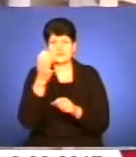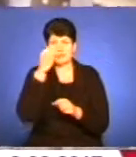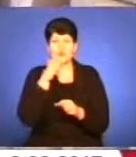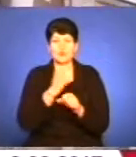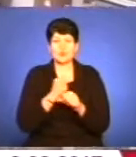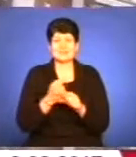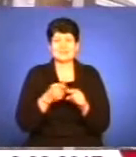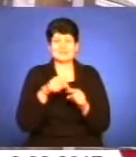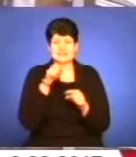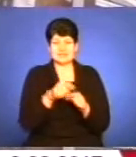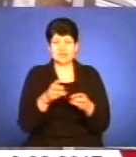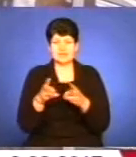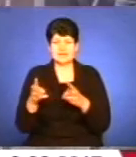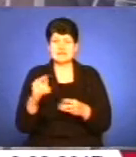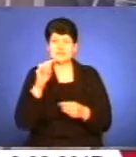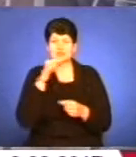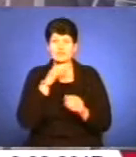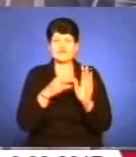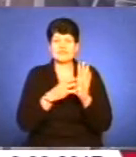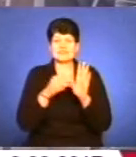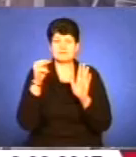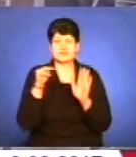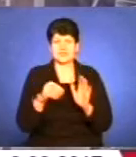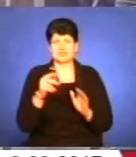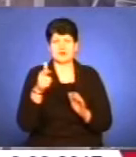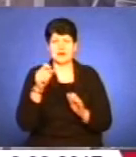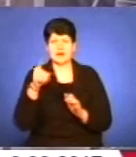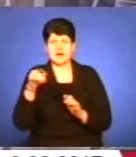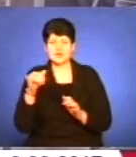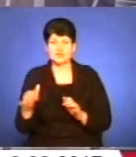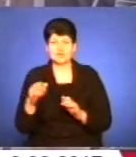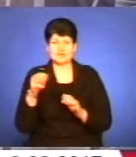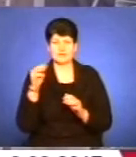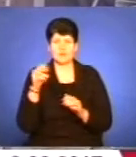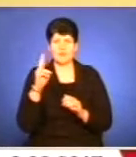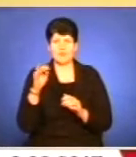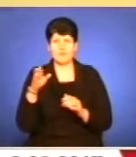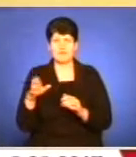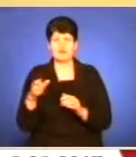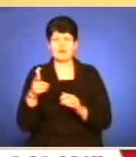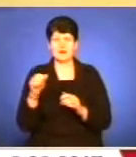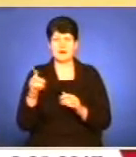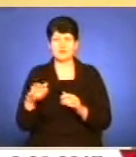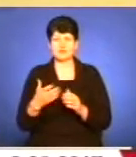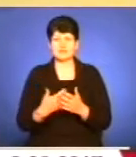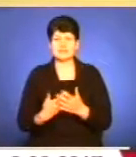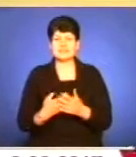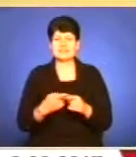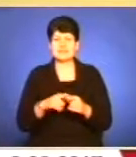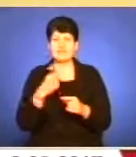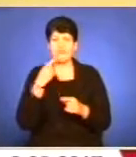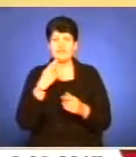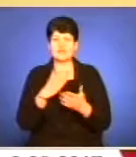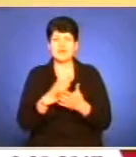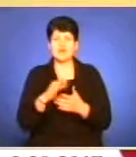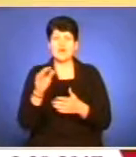котелень зекономлять більше 8 тисяч кубометрів газу та близько 20 мільйонів гривень. Це мова йде про фрезерний